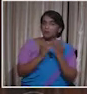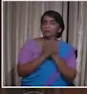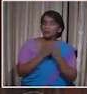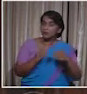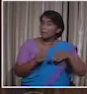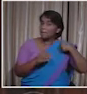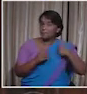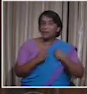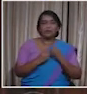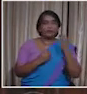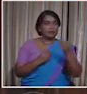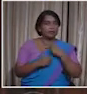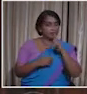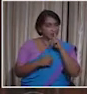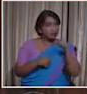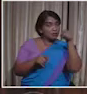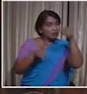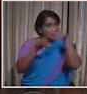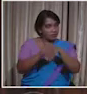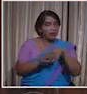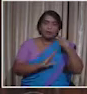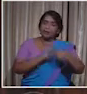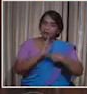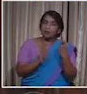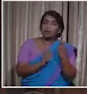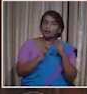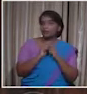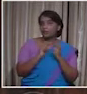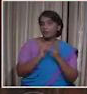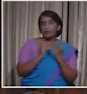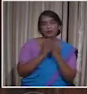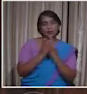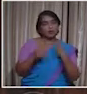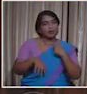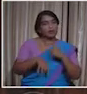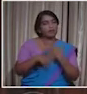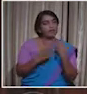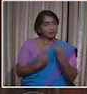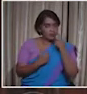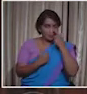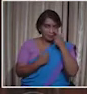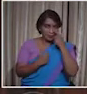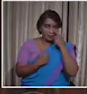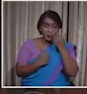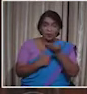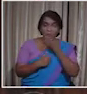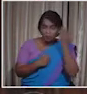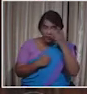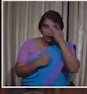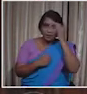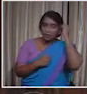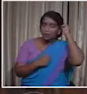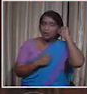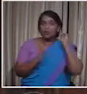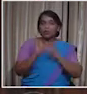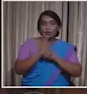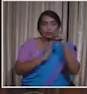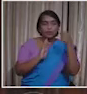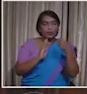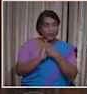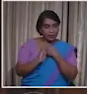அளிக்குமாறு தலைவர்களிடத்தில் கோரிக்கை விடுக்கின்றேன். அதன் ஊடாக பொருளாதார பிரச்சினையை தீர்ப்பதற்கான சந்தர்ப்பம் கிடைக்கும். தமிழ் கைதிகளின்